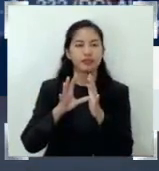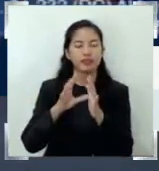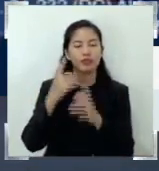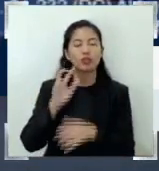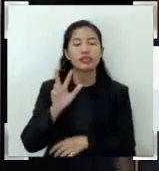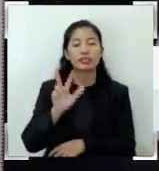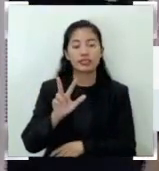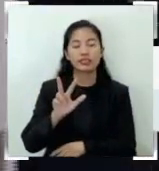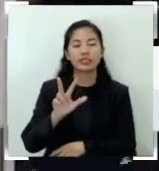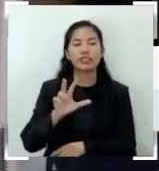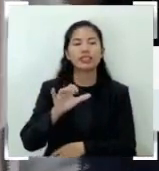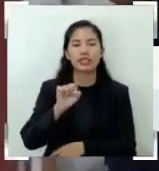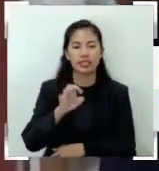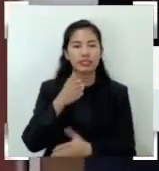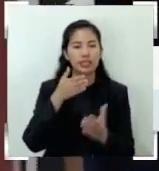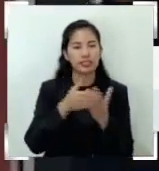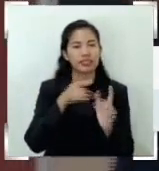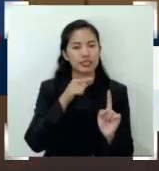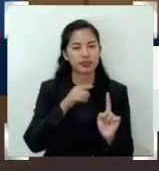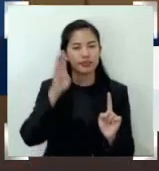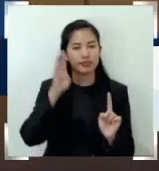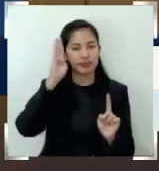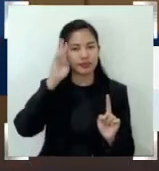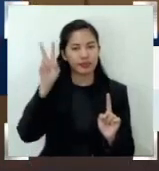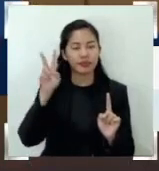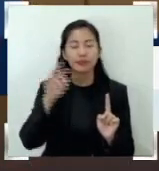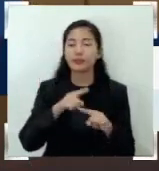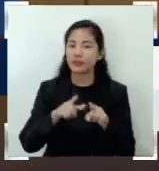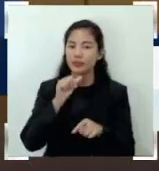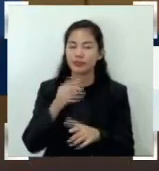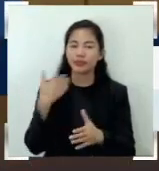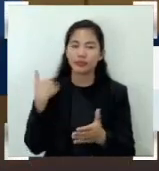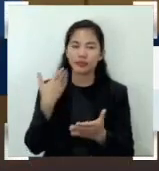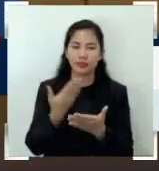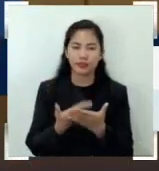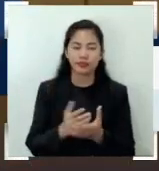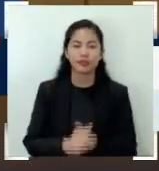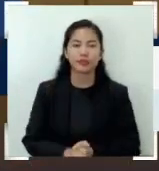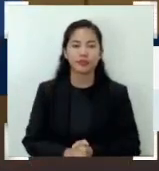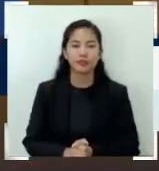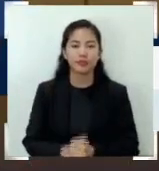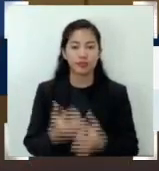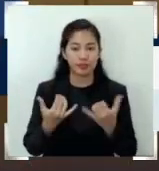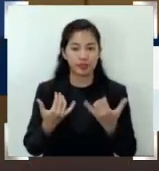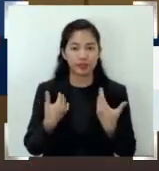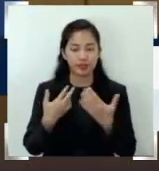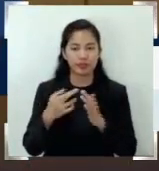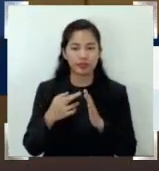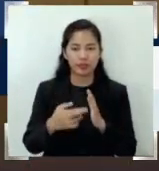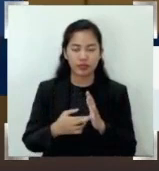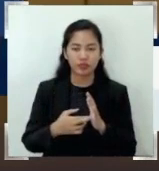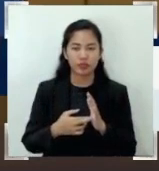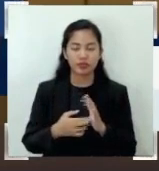cases laban sa kanya pero hindi siya dumating. Do you know the consequence under the rule? Yes. If your client is not